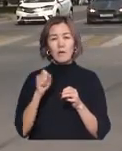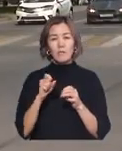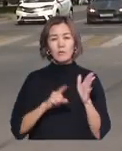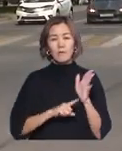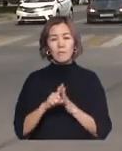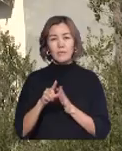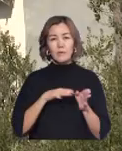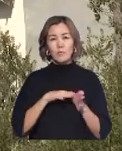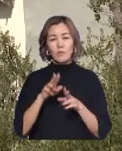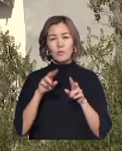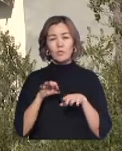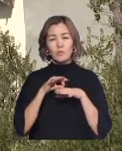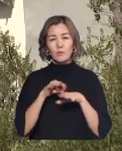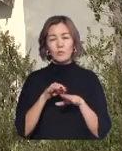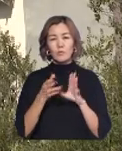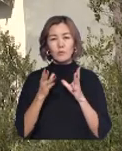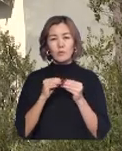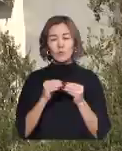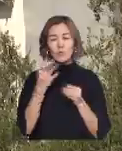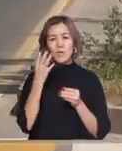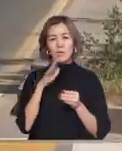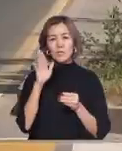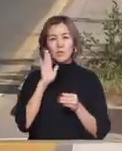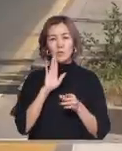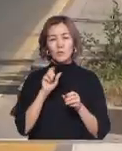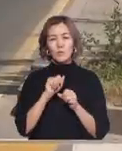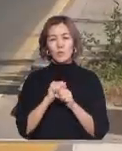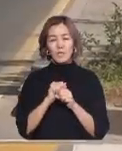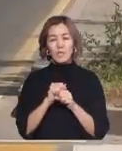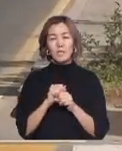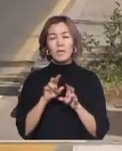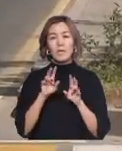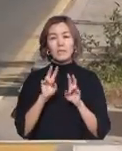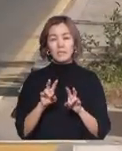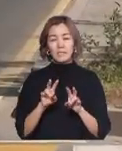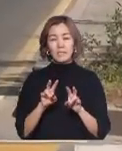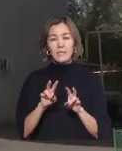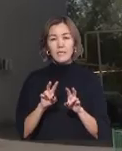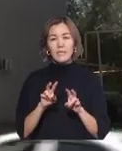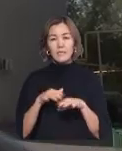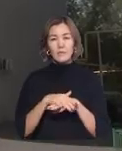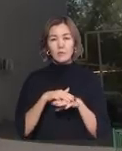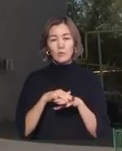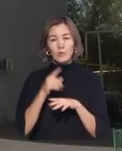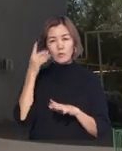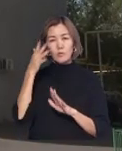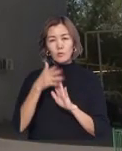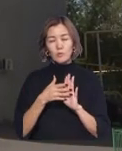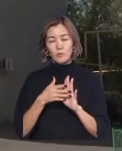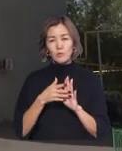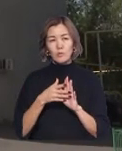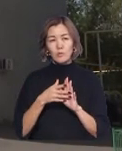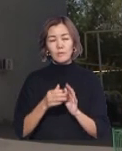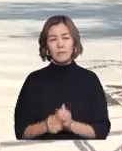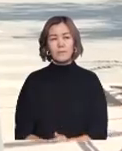жүйесін толық тексеруден өткізу үшін ыстық су беру тоқтатылған. Десе де жергілікті тұрғындар бұған түсіністікпен